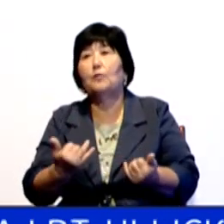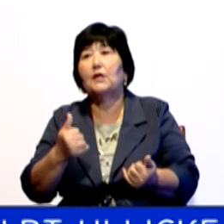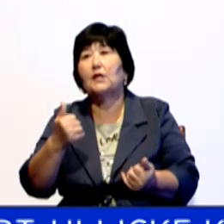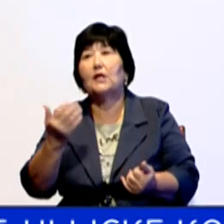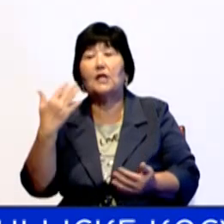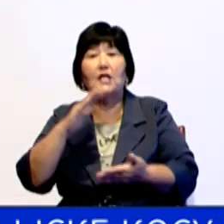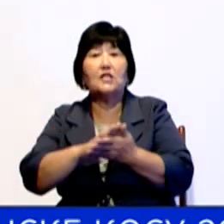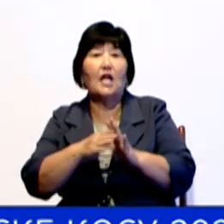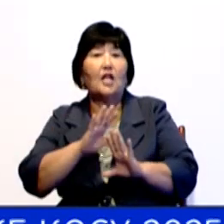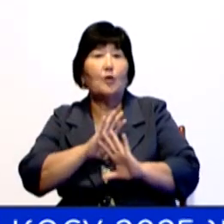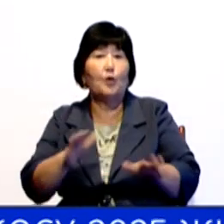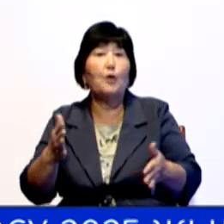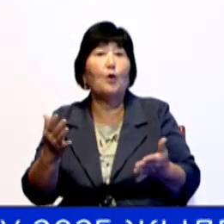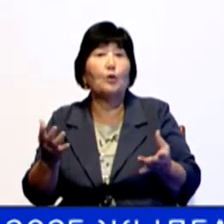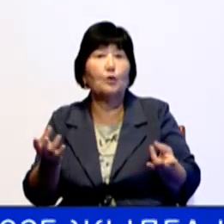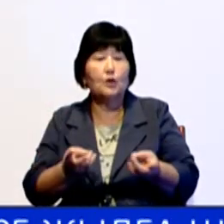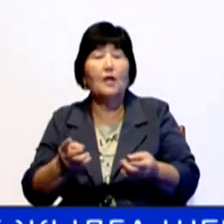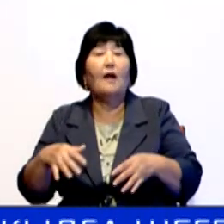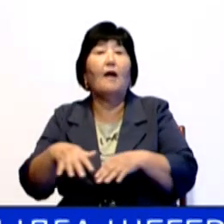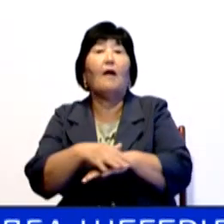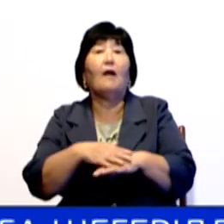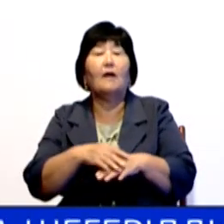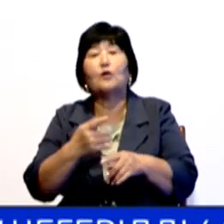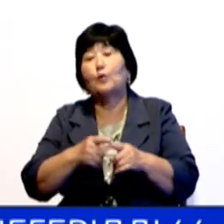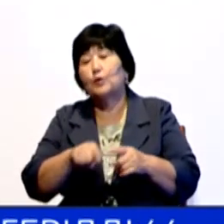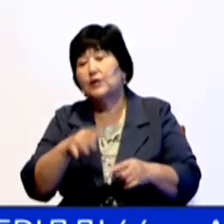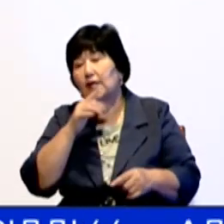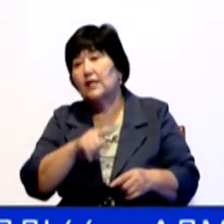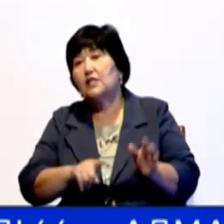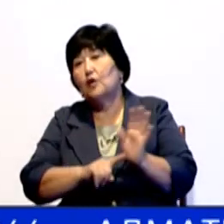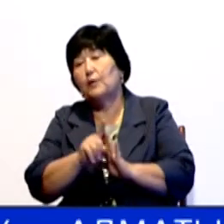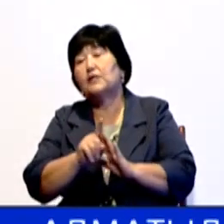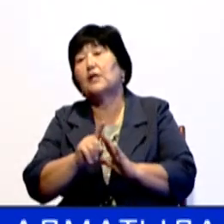жағдайда болмас үшін, яғни халық осы кезден бастап алуға шақырамыз.